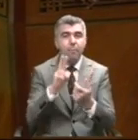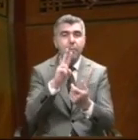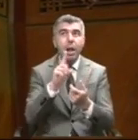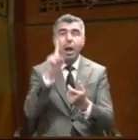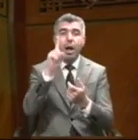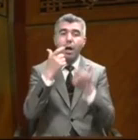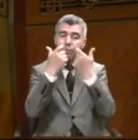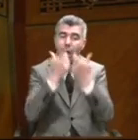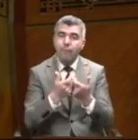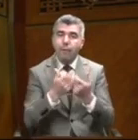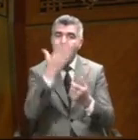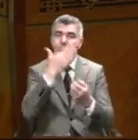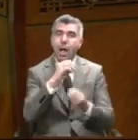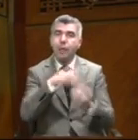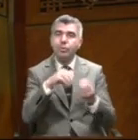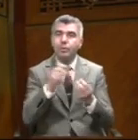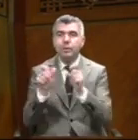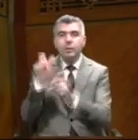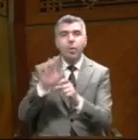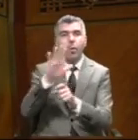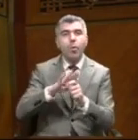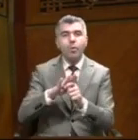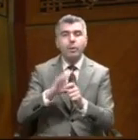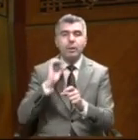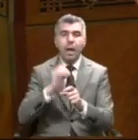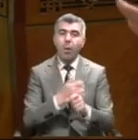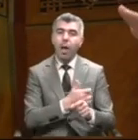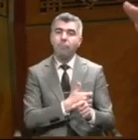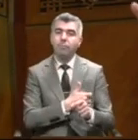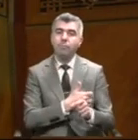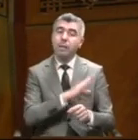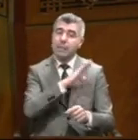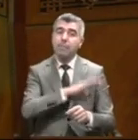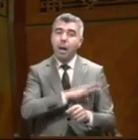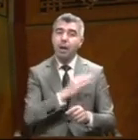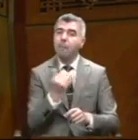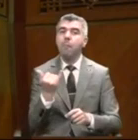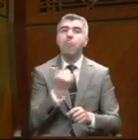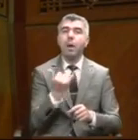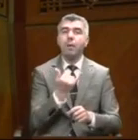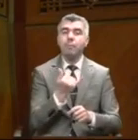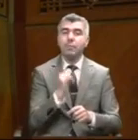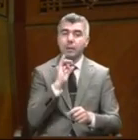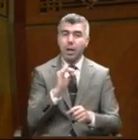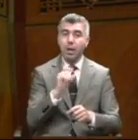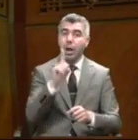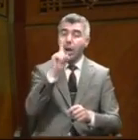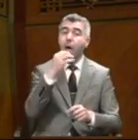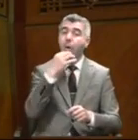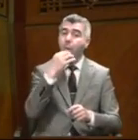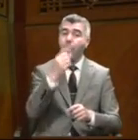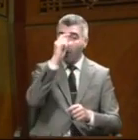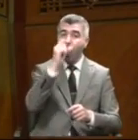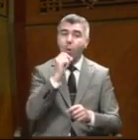الحجاج والحاجات يمشوا بواحد النيه صديقه واحد الصبر الصبر الله تعالى ما